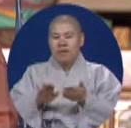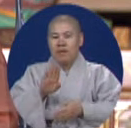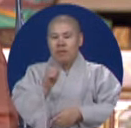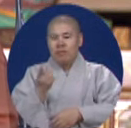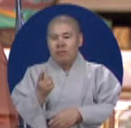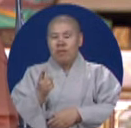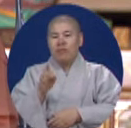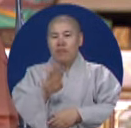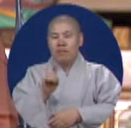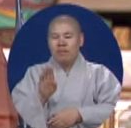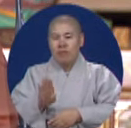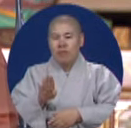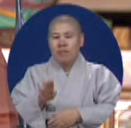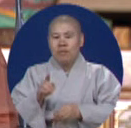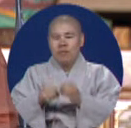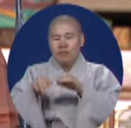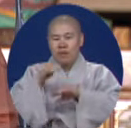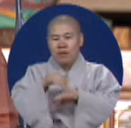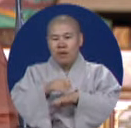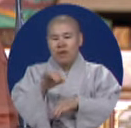보법수행과 일법수행,